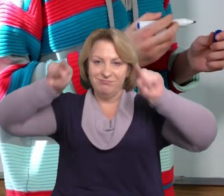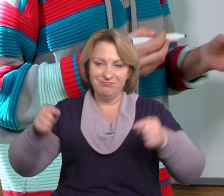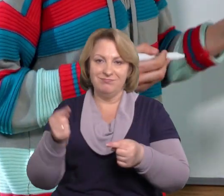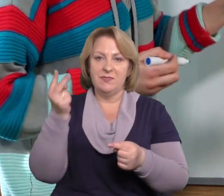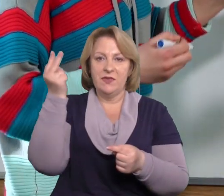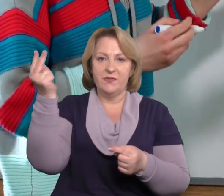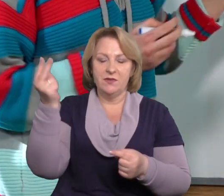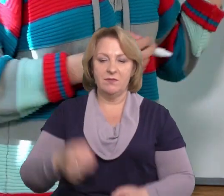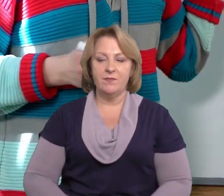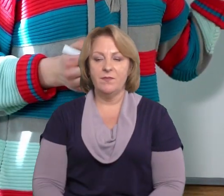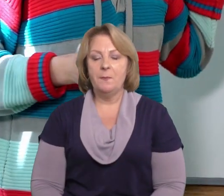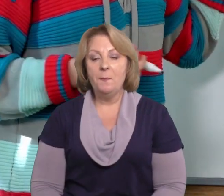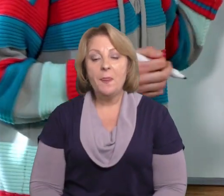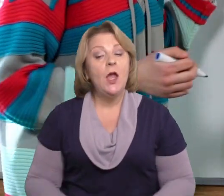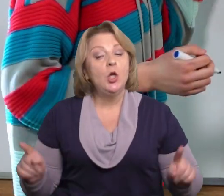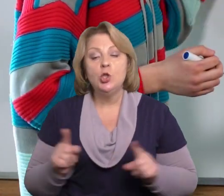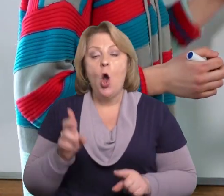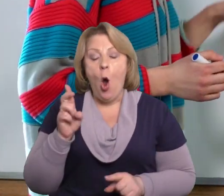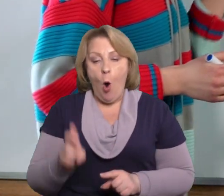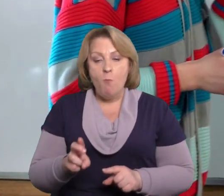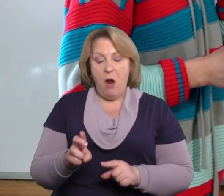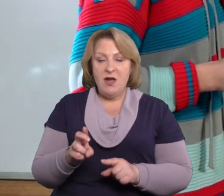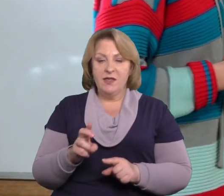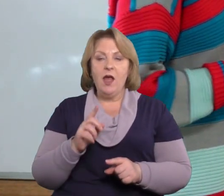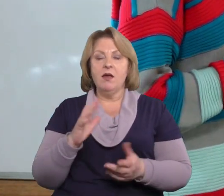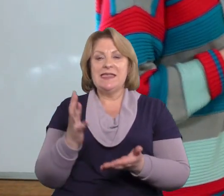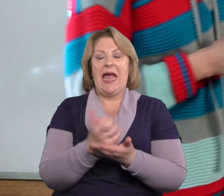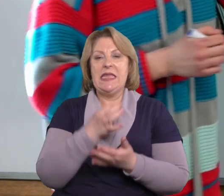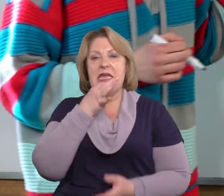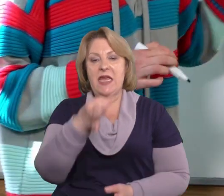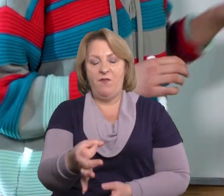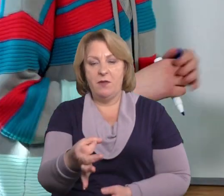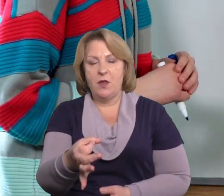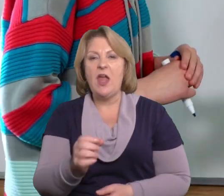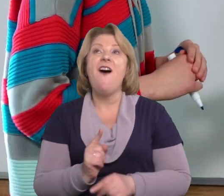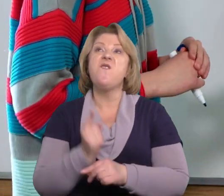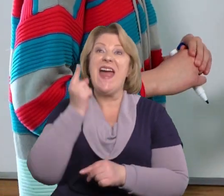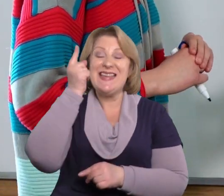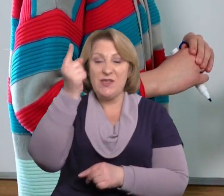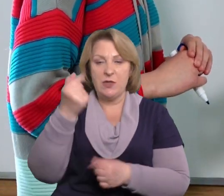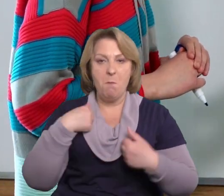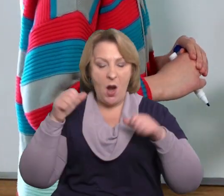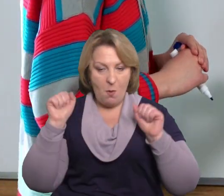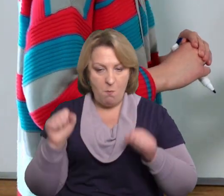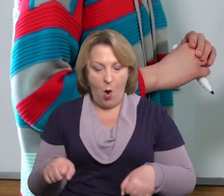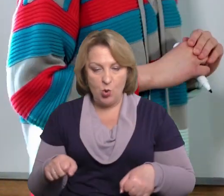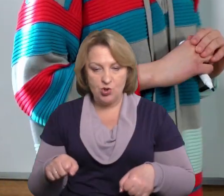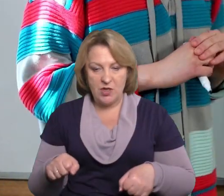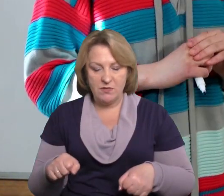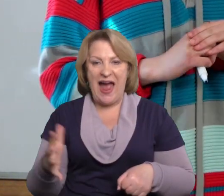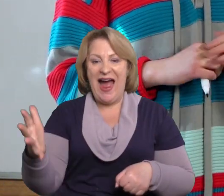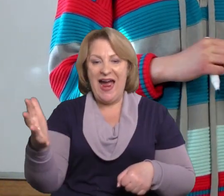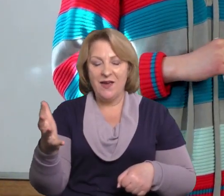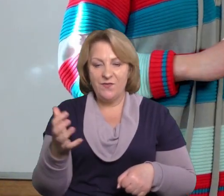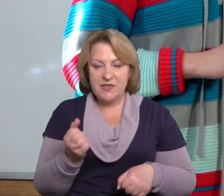9. Для того, щоб дібратися до відповіді, до цієї висоти, ми можемо зараз